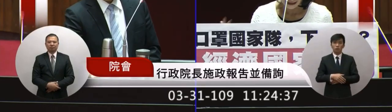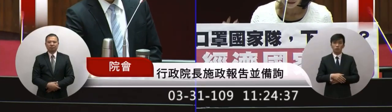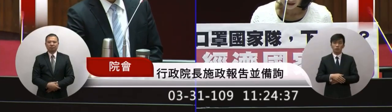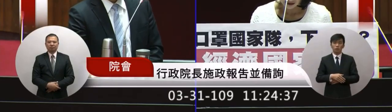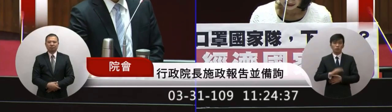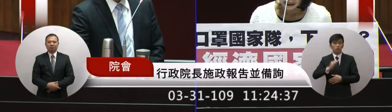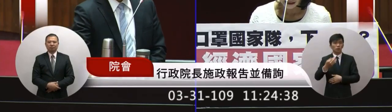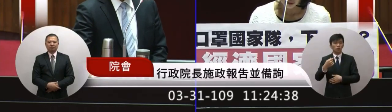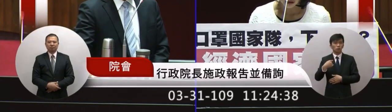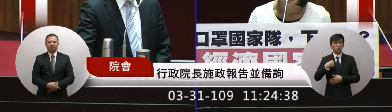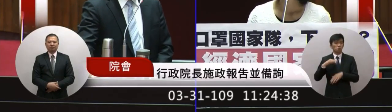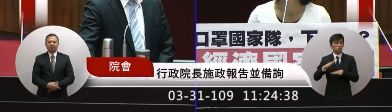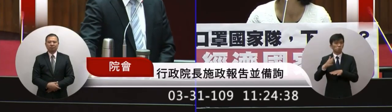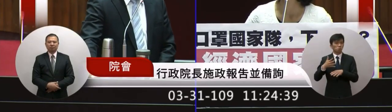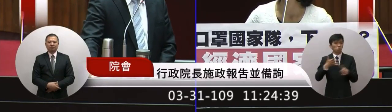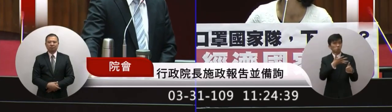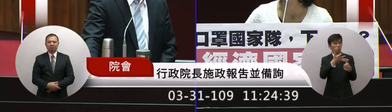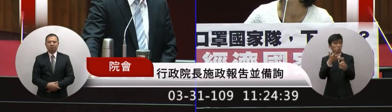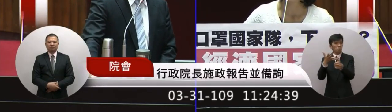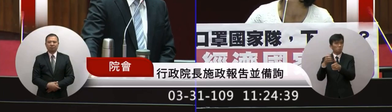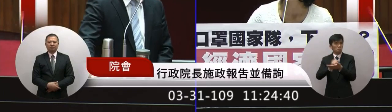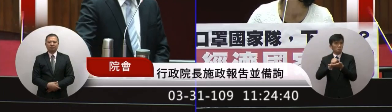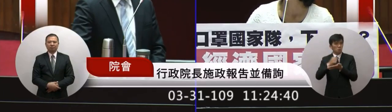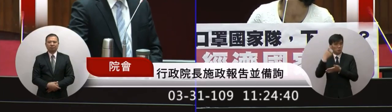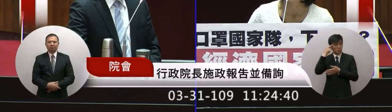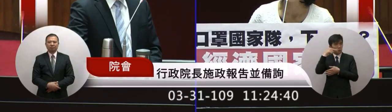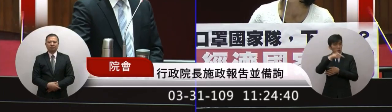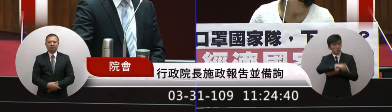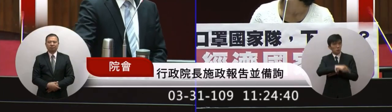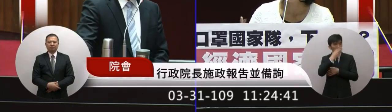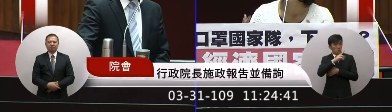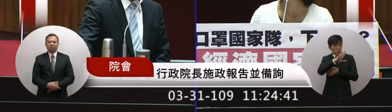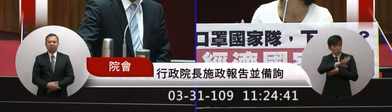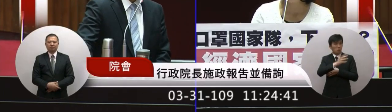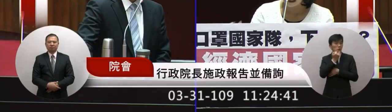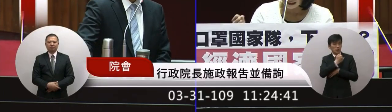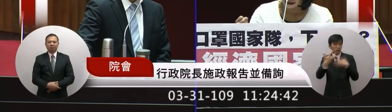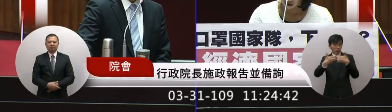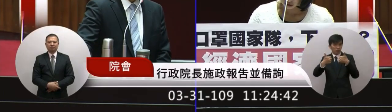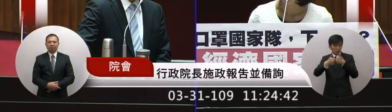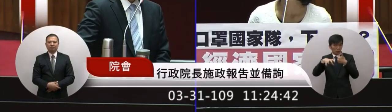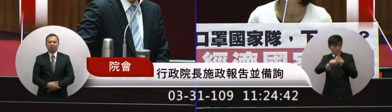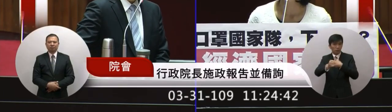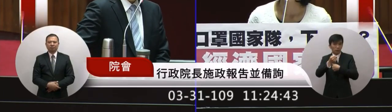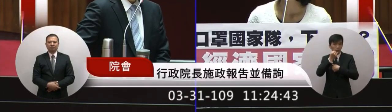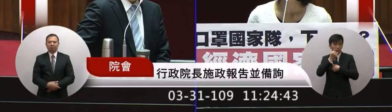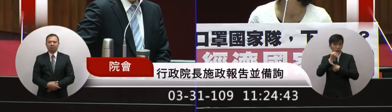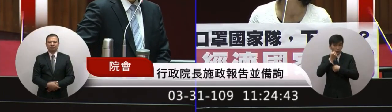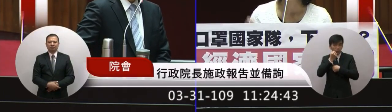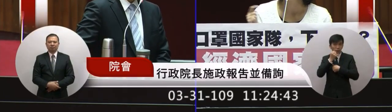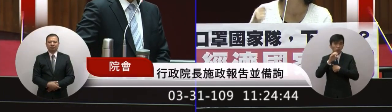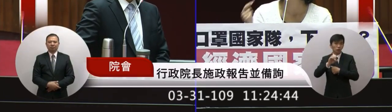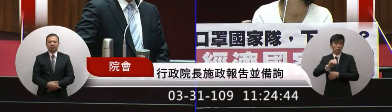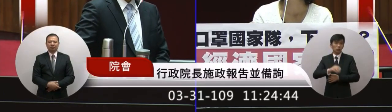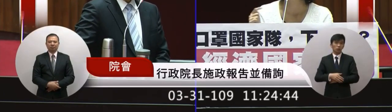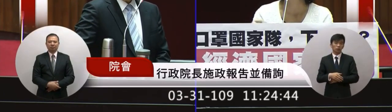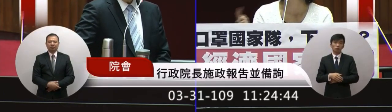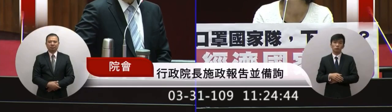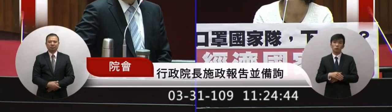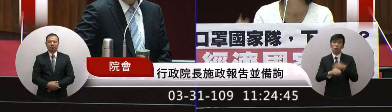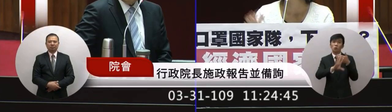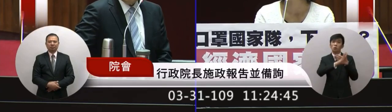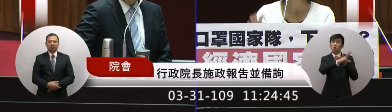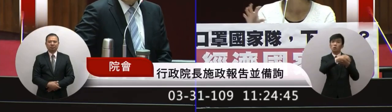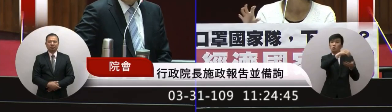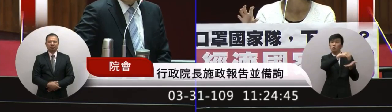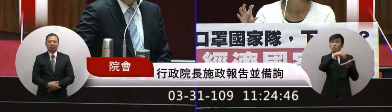我们盘点了一下，就是危机就是转机，但是这些转机我们有没有接在手里呢？因为外送